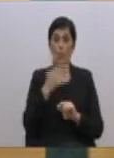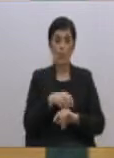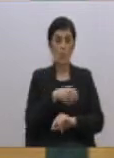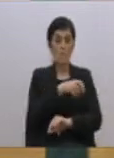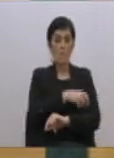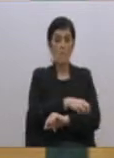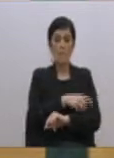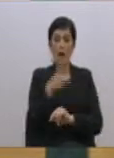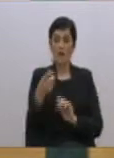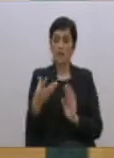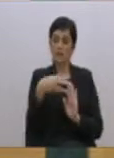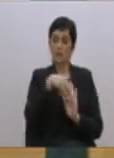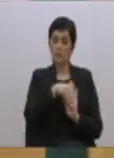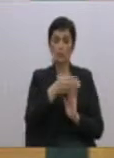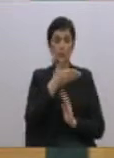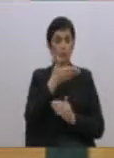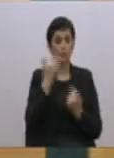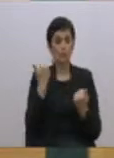პარტიები არ მონაწილეობდნენ ამ ჯგუფში.